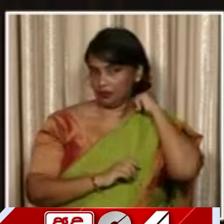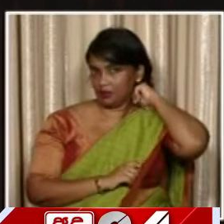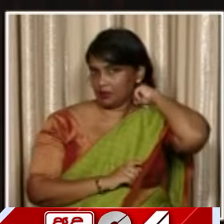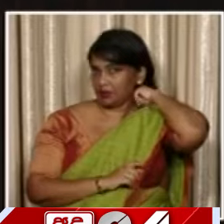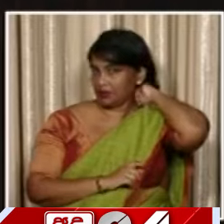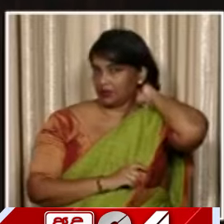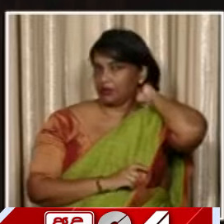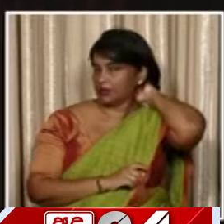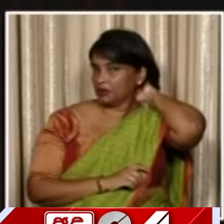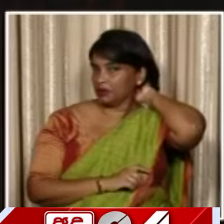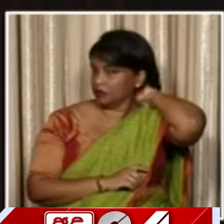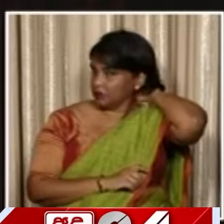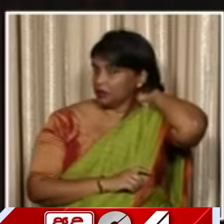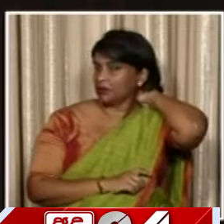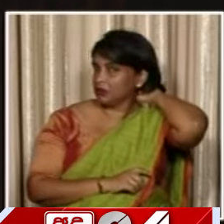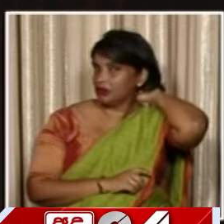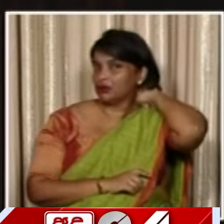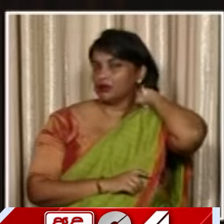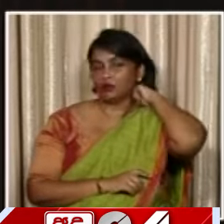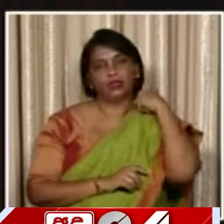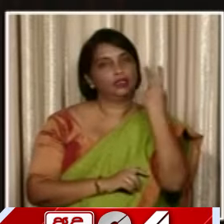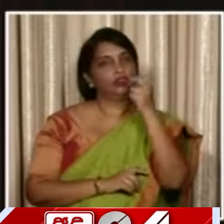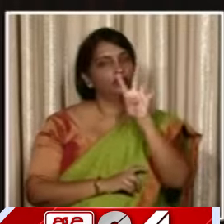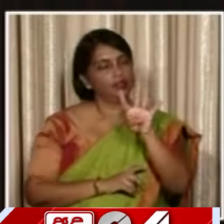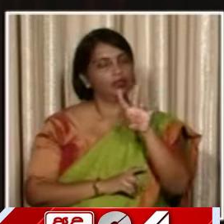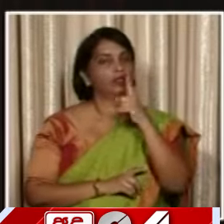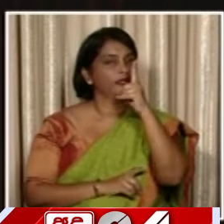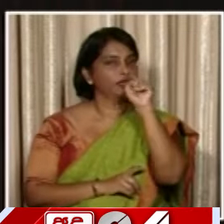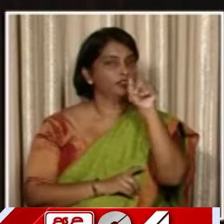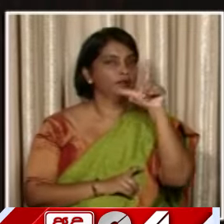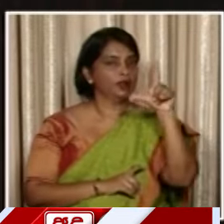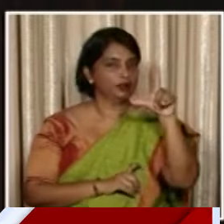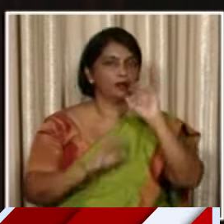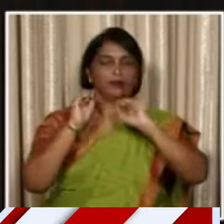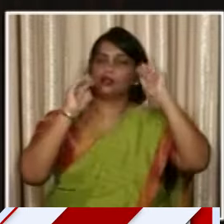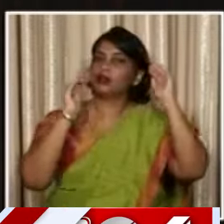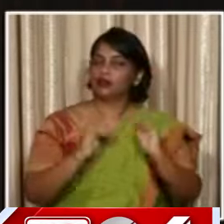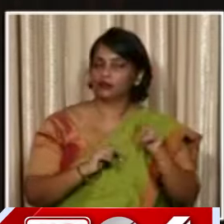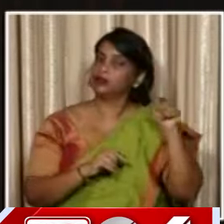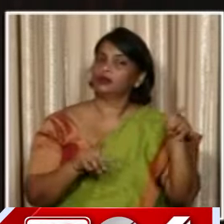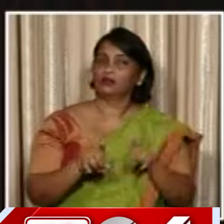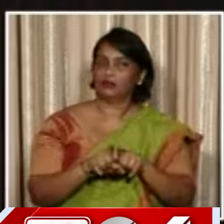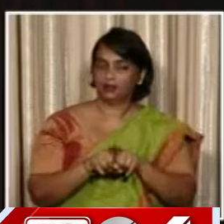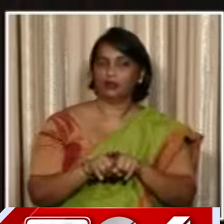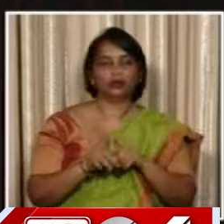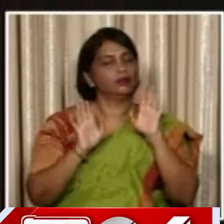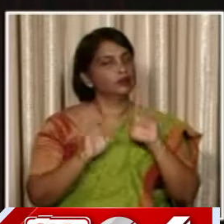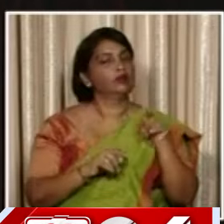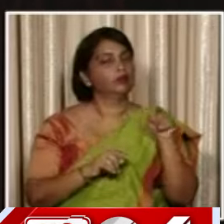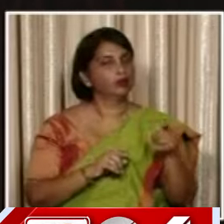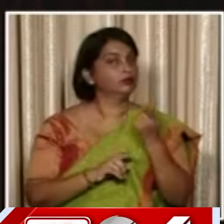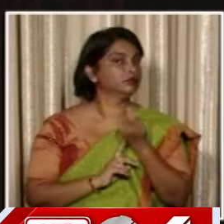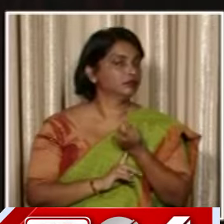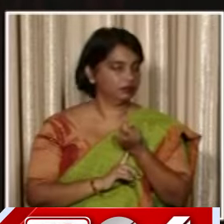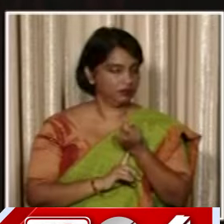වගේම 2024දී 1.7ක ප්‍රමාණයට අඩු වුණා. ඒ වගේම කෙසේ වෙතත් ඒ